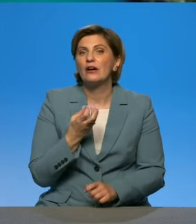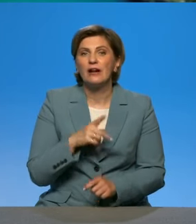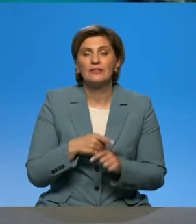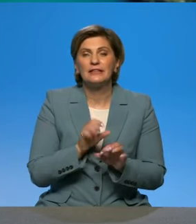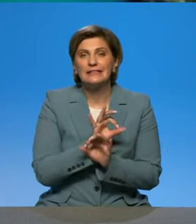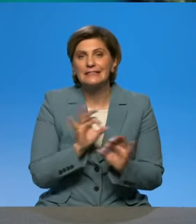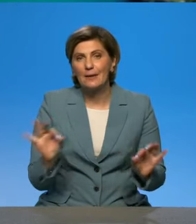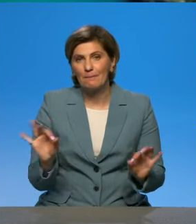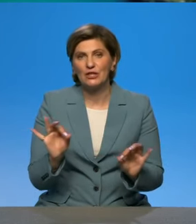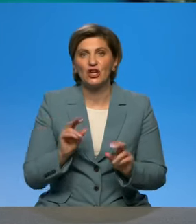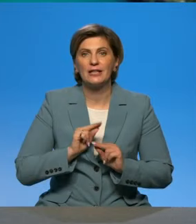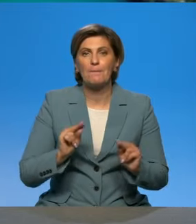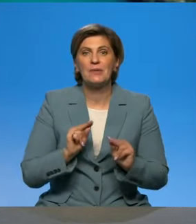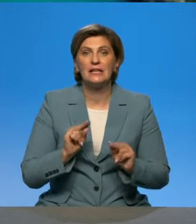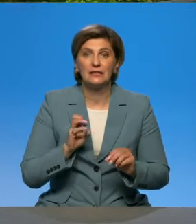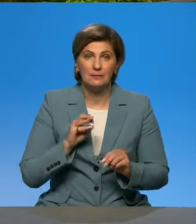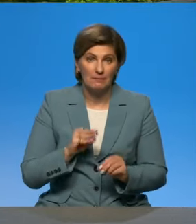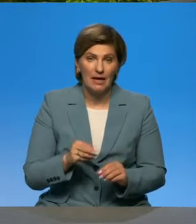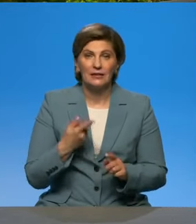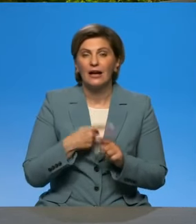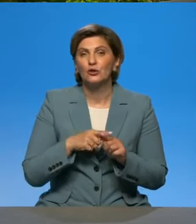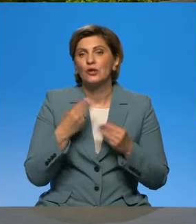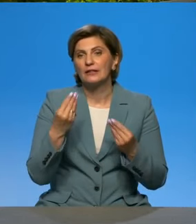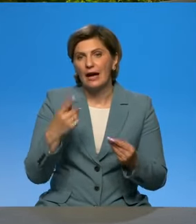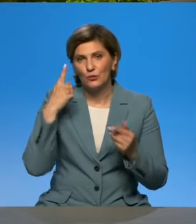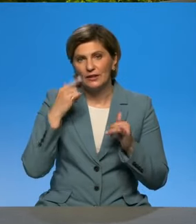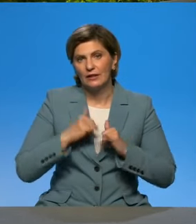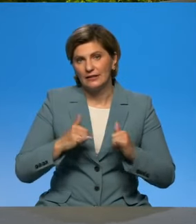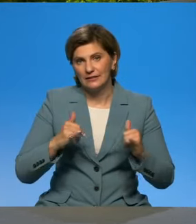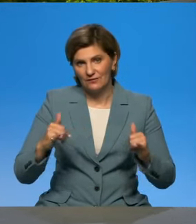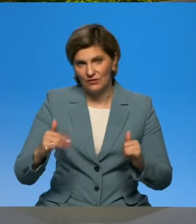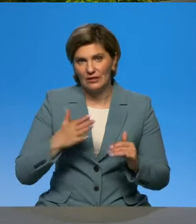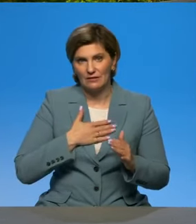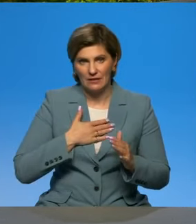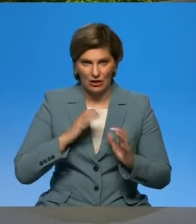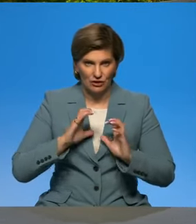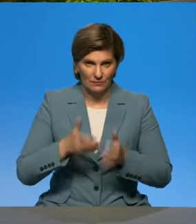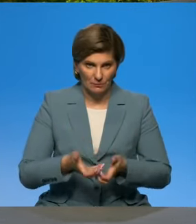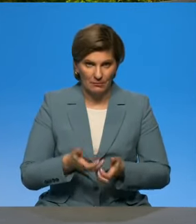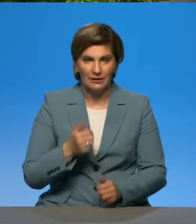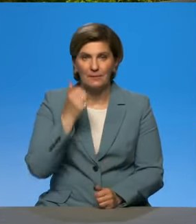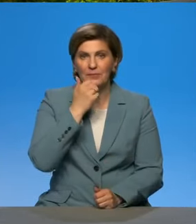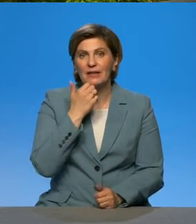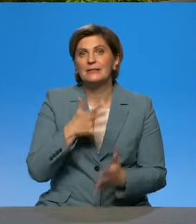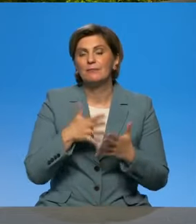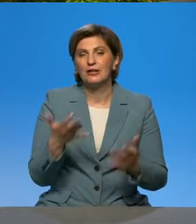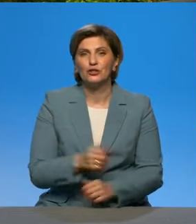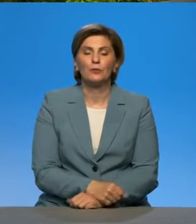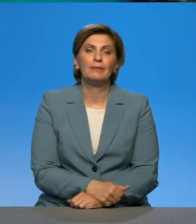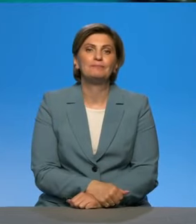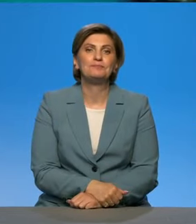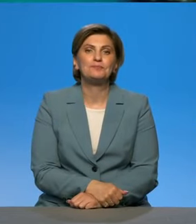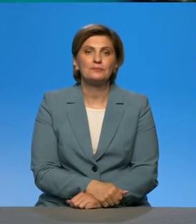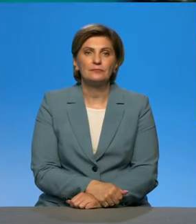большой кругозор ученикам, ну, чтобы познать наш мир. Большое вам спасибо. Я очень рада вас увидеть. Наталья, спасибо вам,